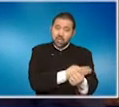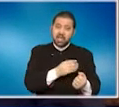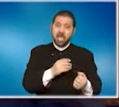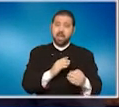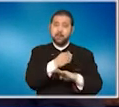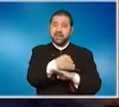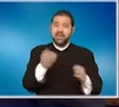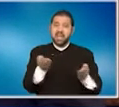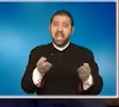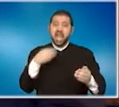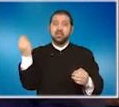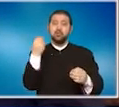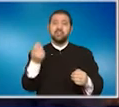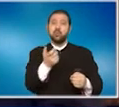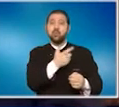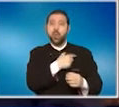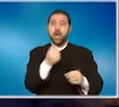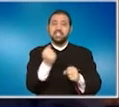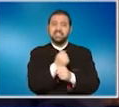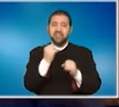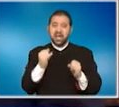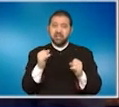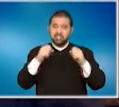intervină când știe că acolo